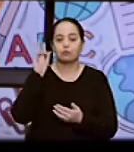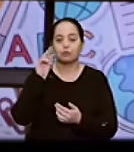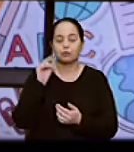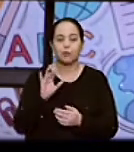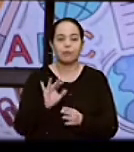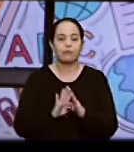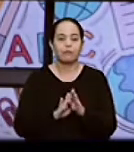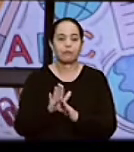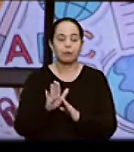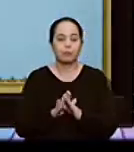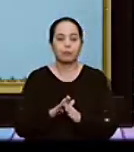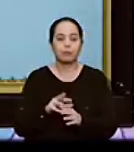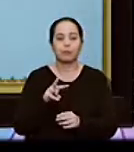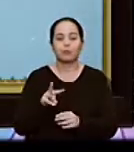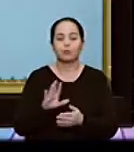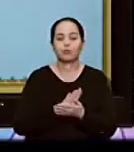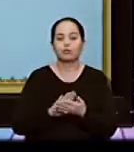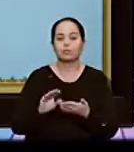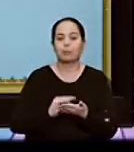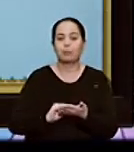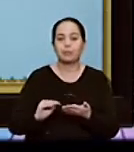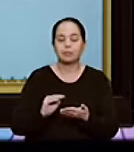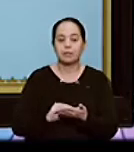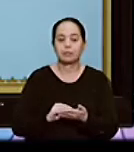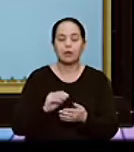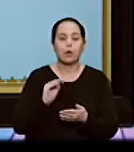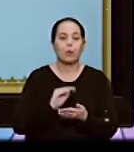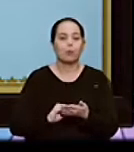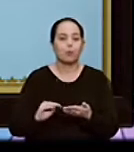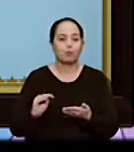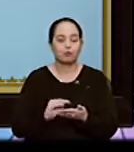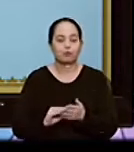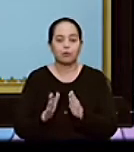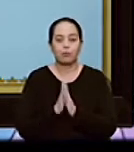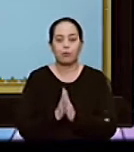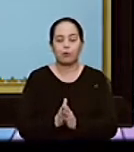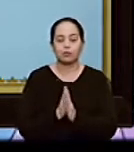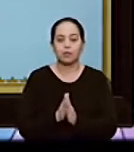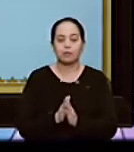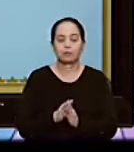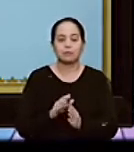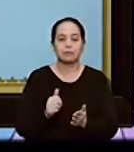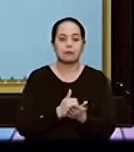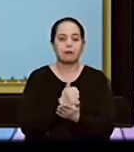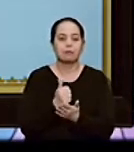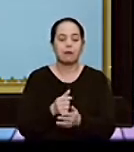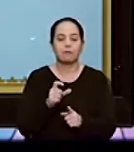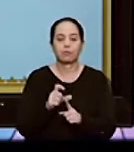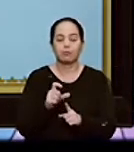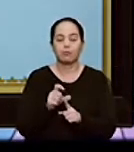минутку чистописания. Пропишите, пожалуйста, заглавные буквы В, З.